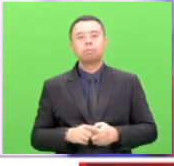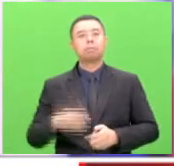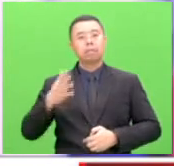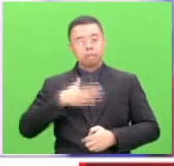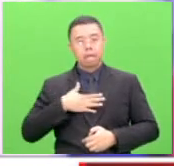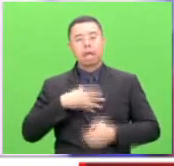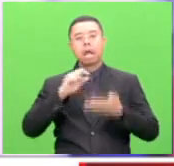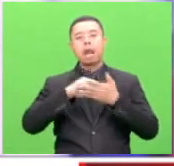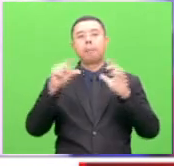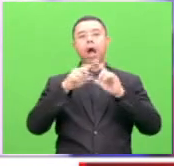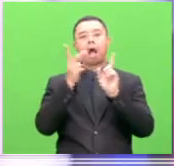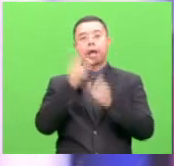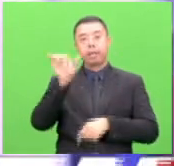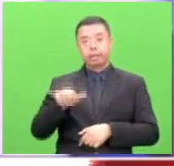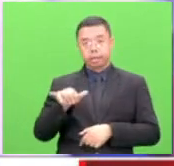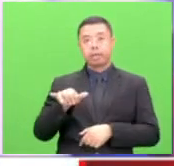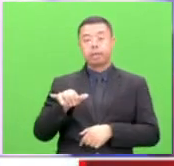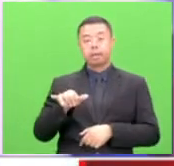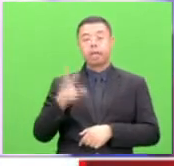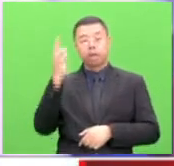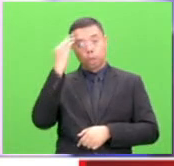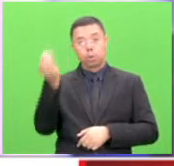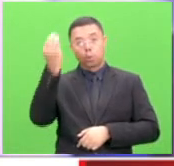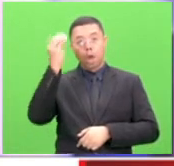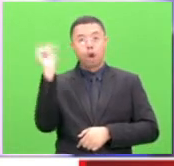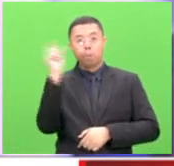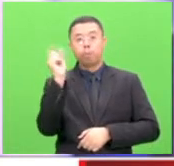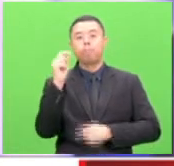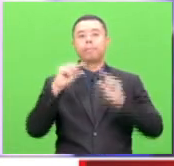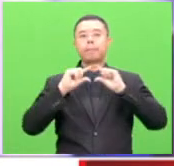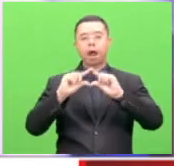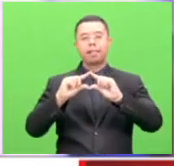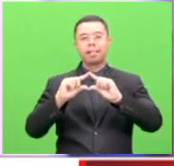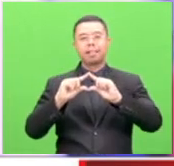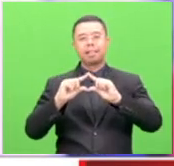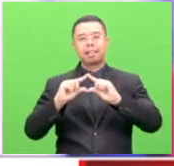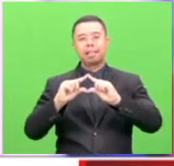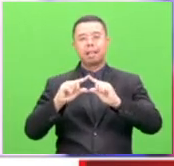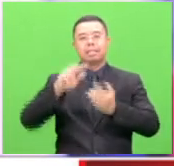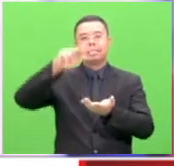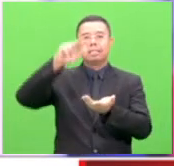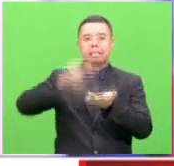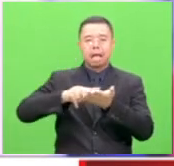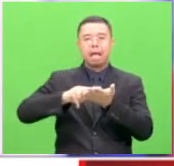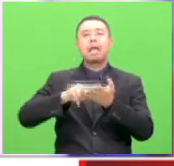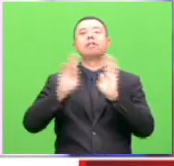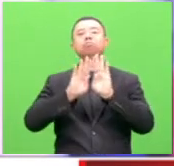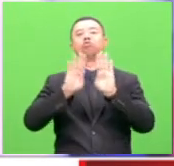Saya Agus Harimurti Yudhoyono, Ketua Umum Partai Demokrat, secara resmi dan